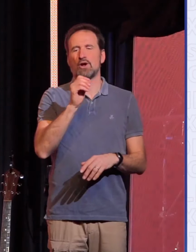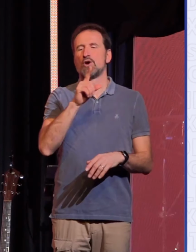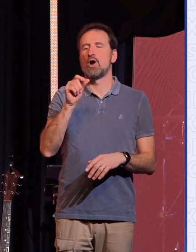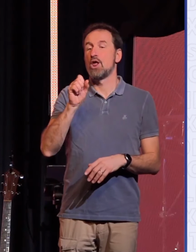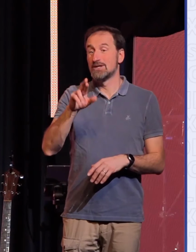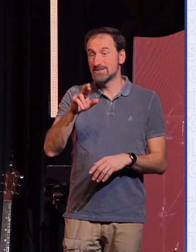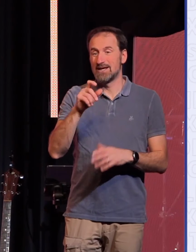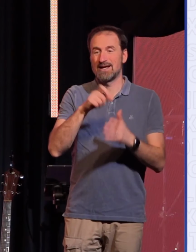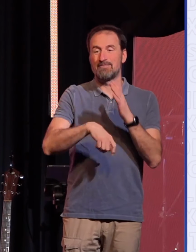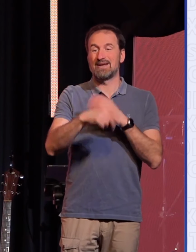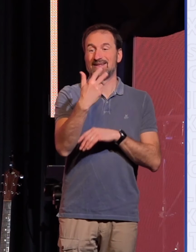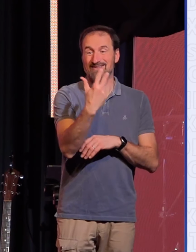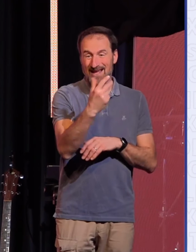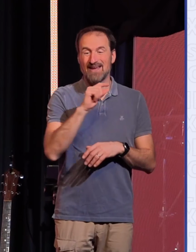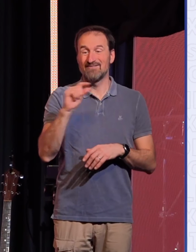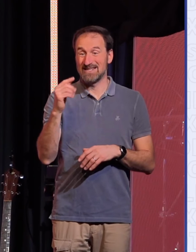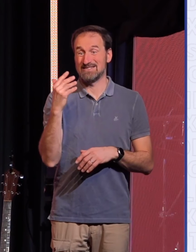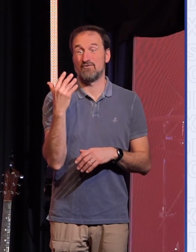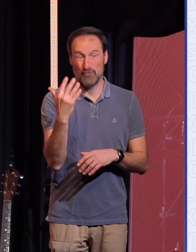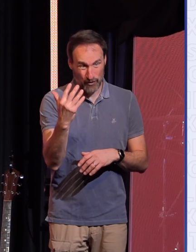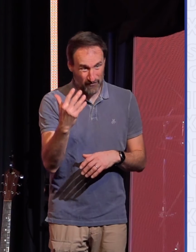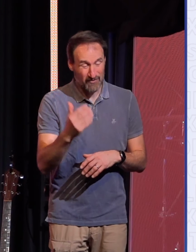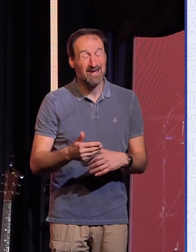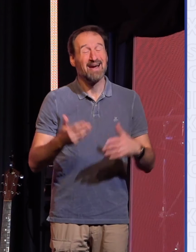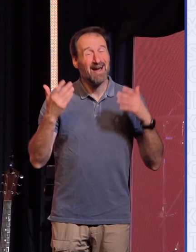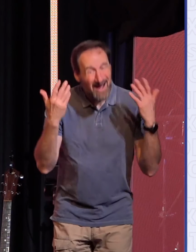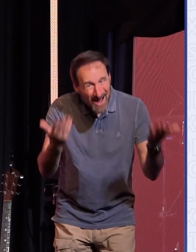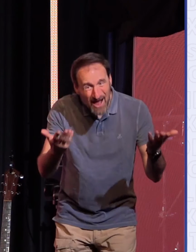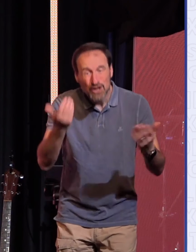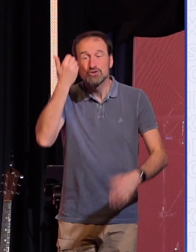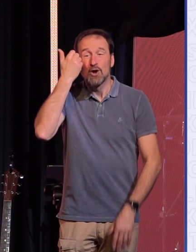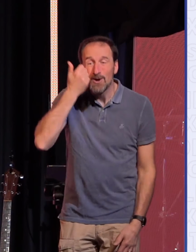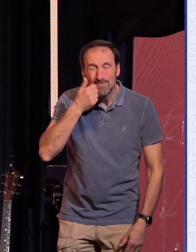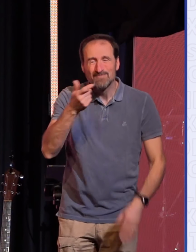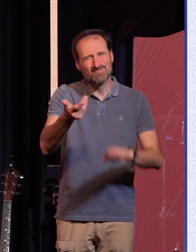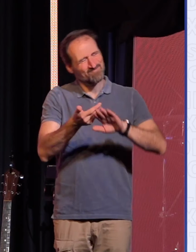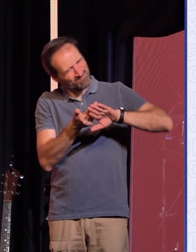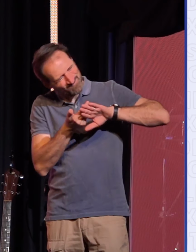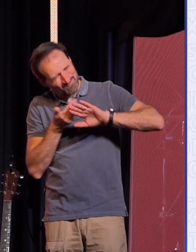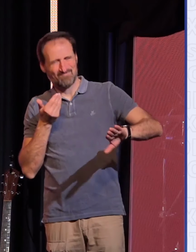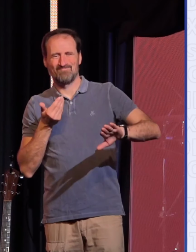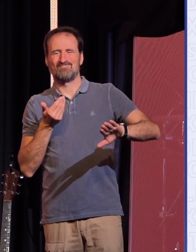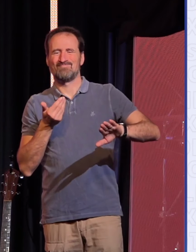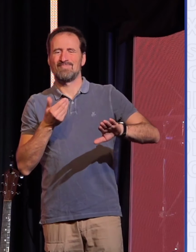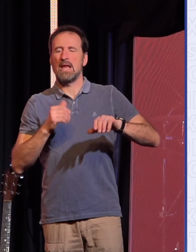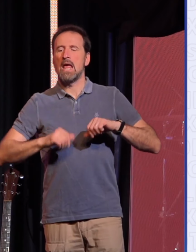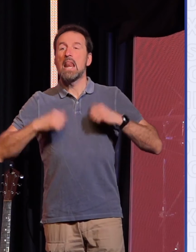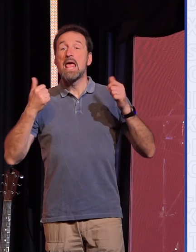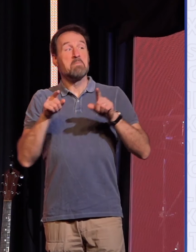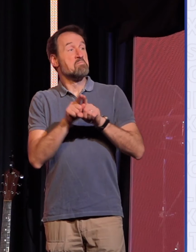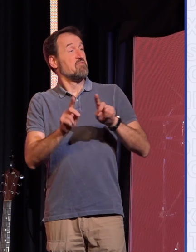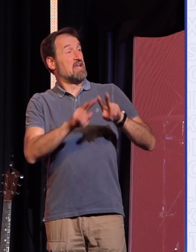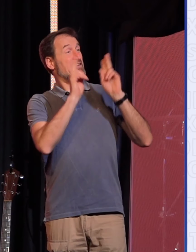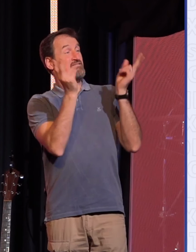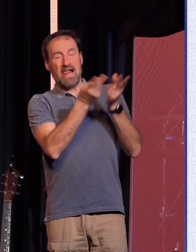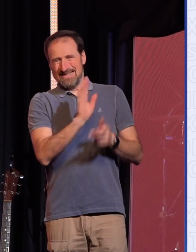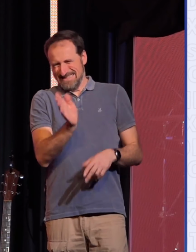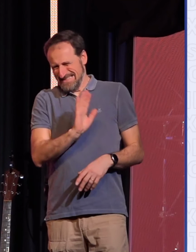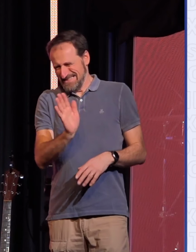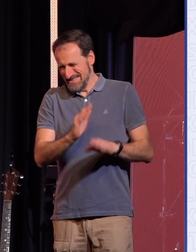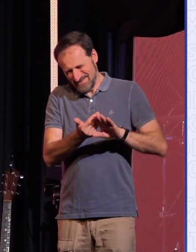Also trennt euch ganz entschieden von einem Lebensstil, wie er für diese Welt gekennzeichnend ist.